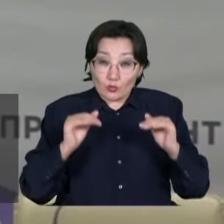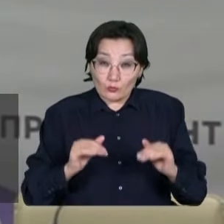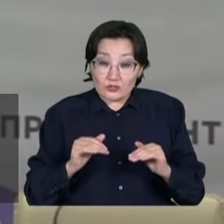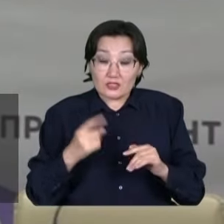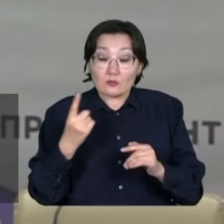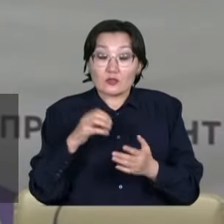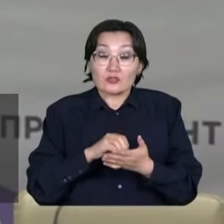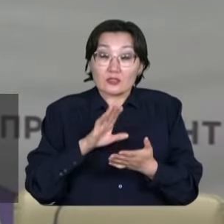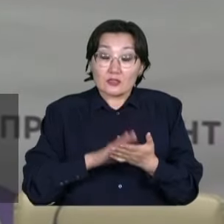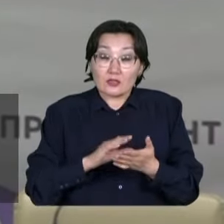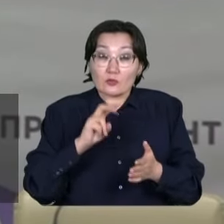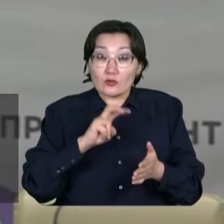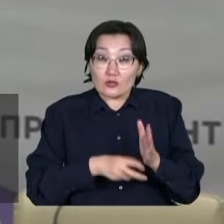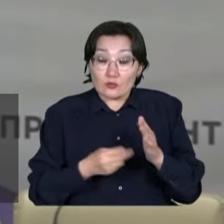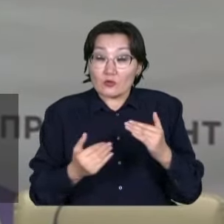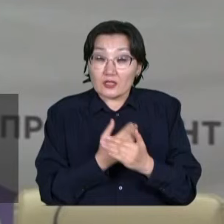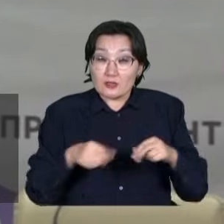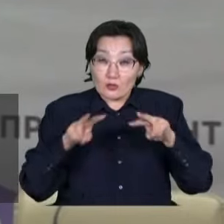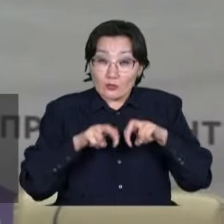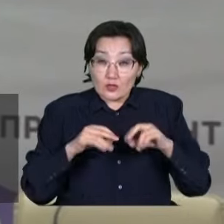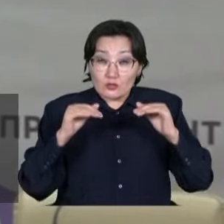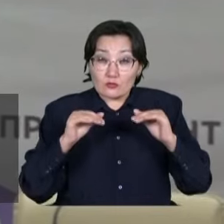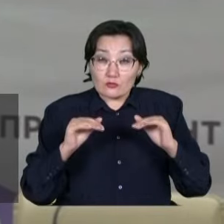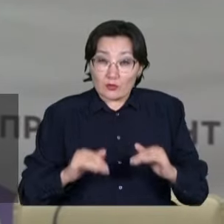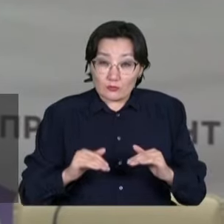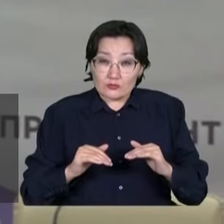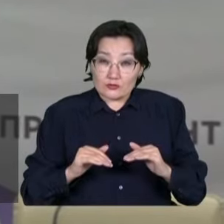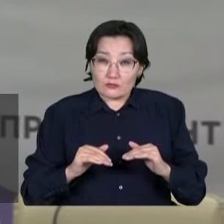Алғашқы тіркеу алымын қайта қарастыру, төмендету орынсыз деп есептейміз.